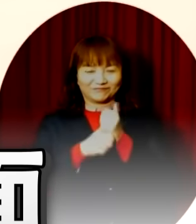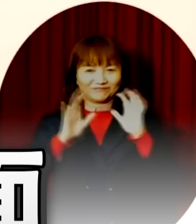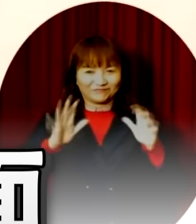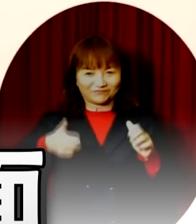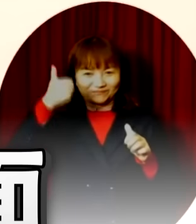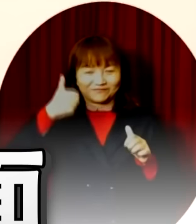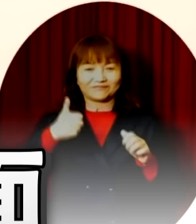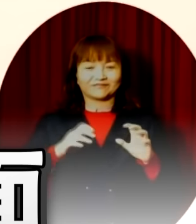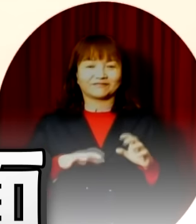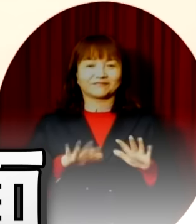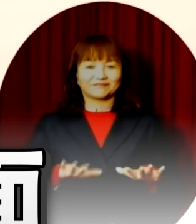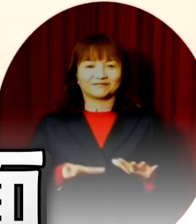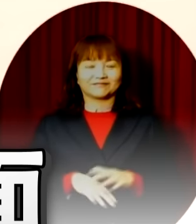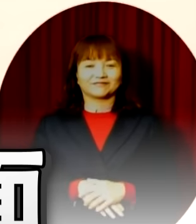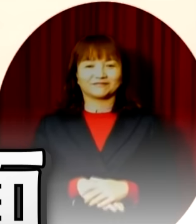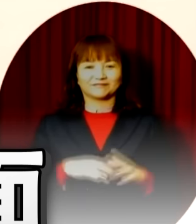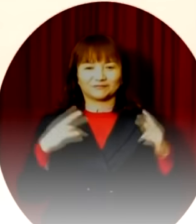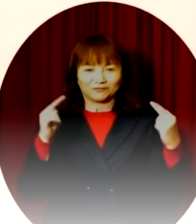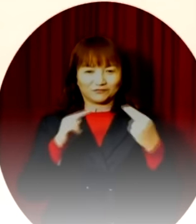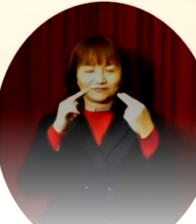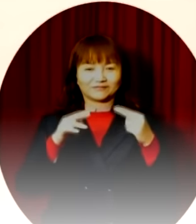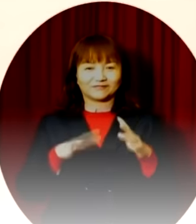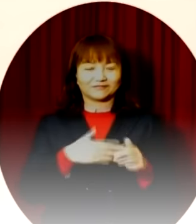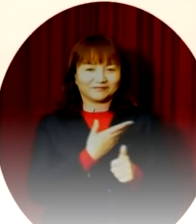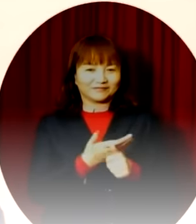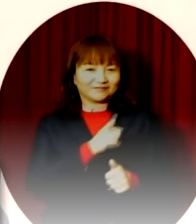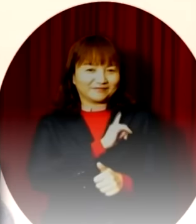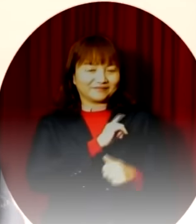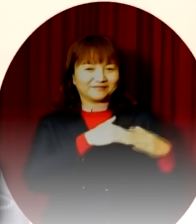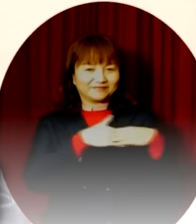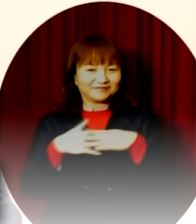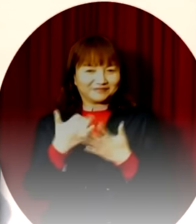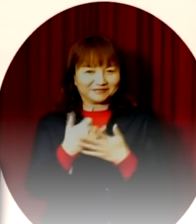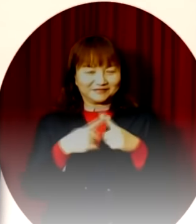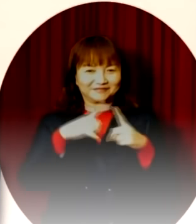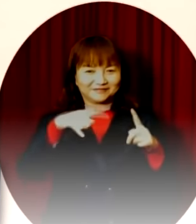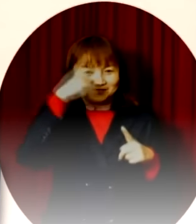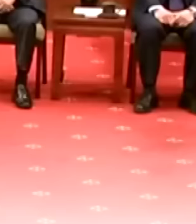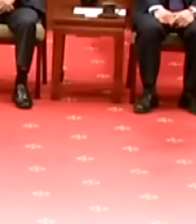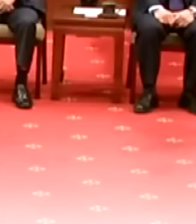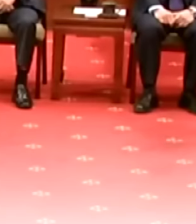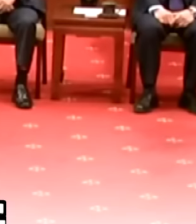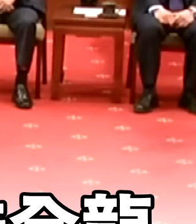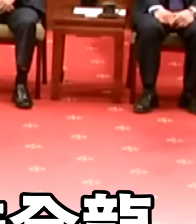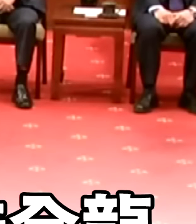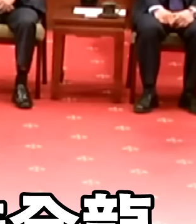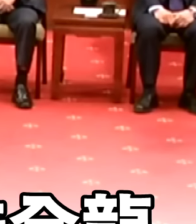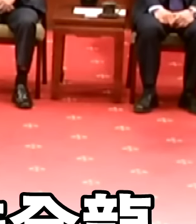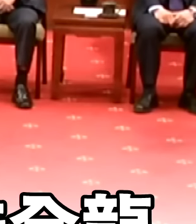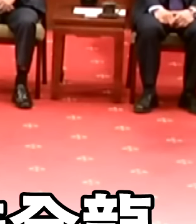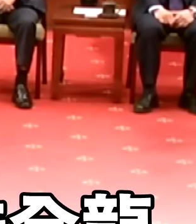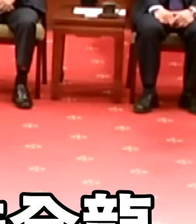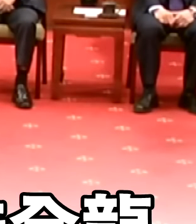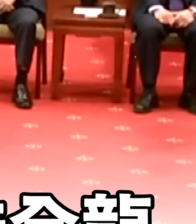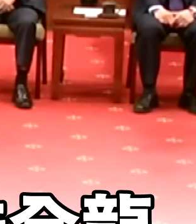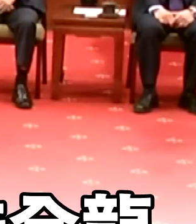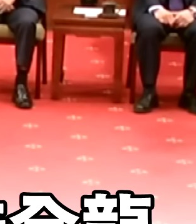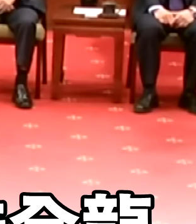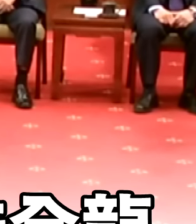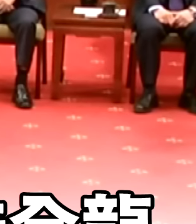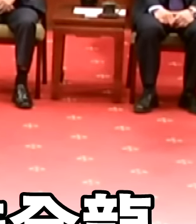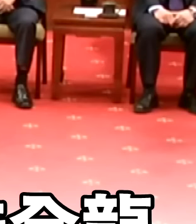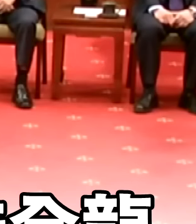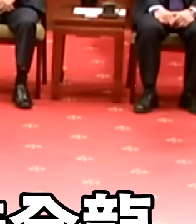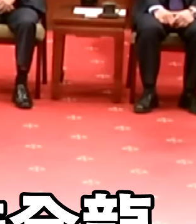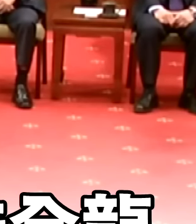的这个会面，示意是自己客人自己带来的。非常欢迎2023年的